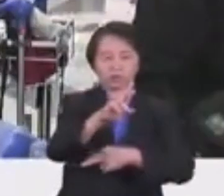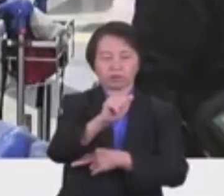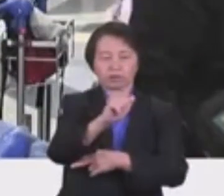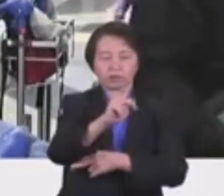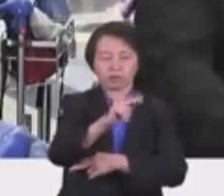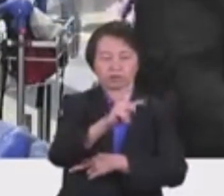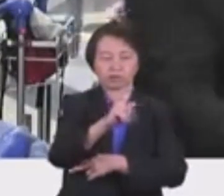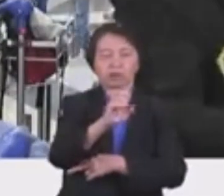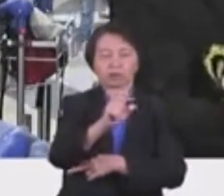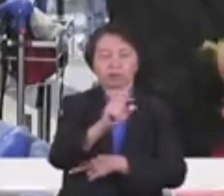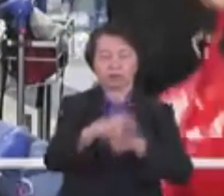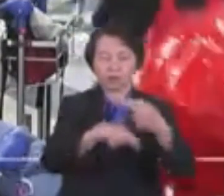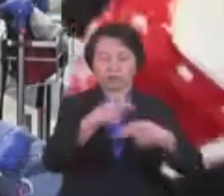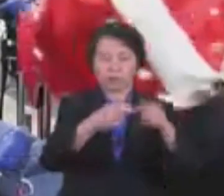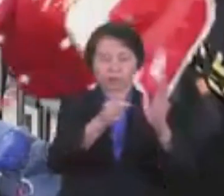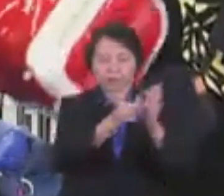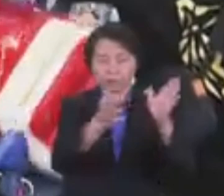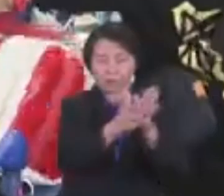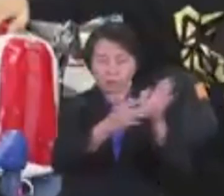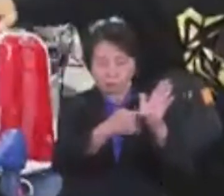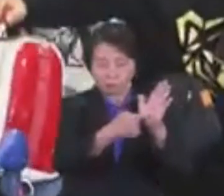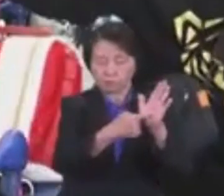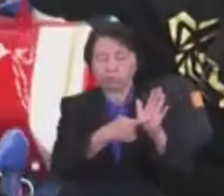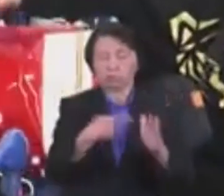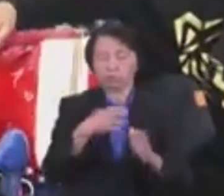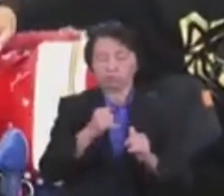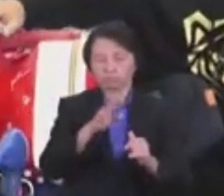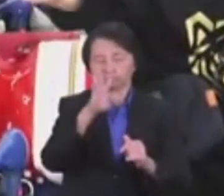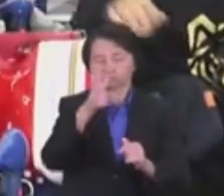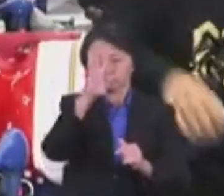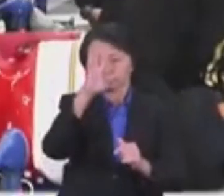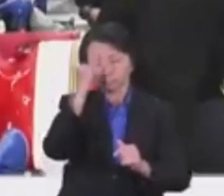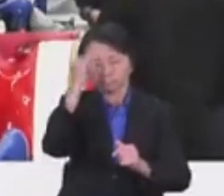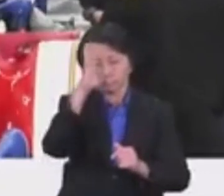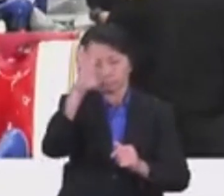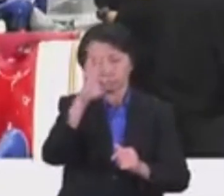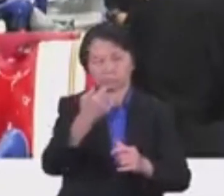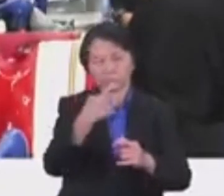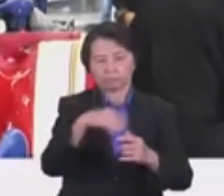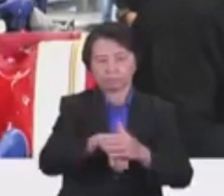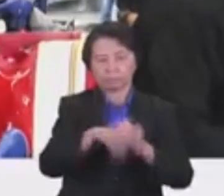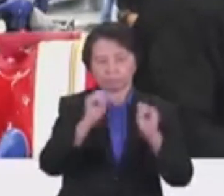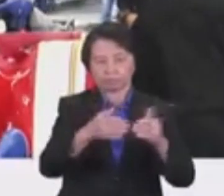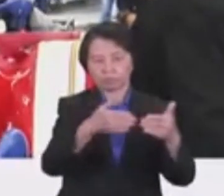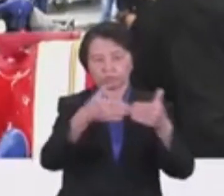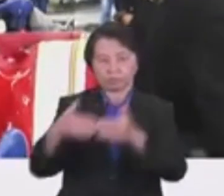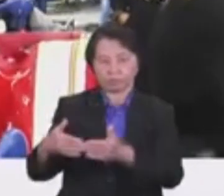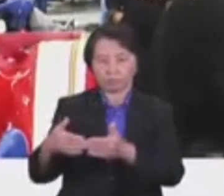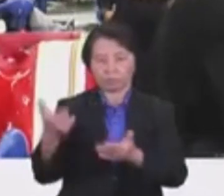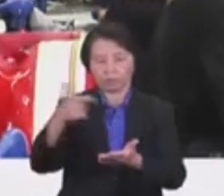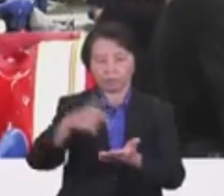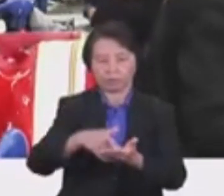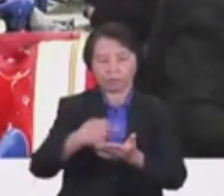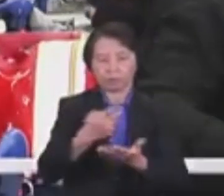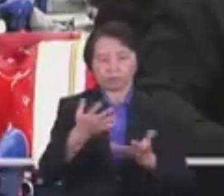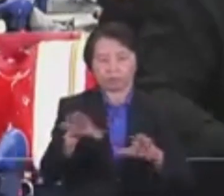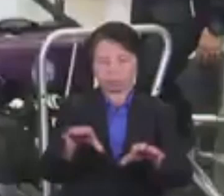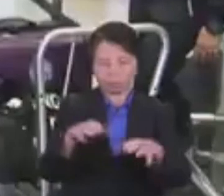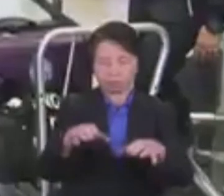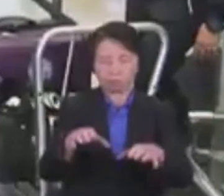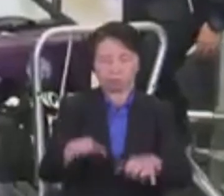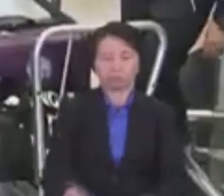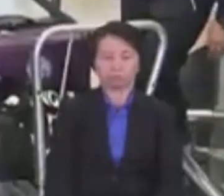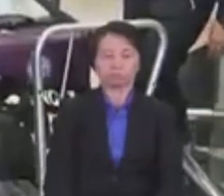ini sebagai kita punya Ketep pencetus ah untuk next nation's kumismu lagi kita punya apa yang kita dah